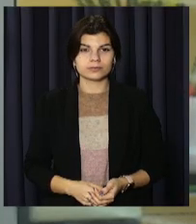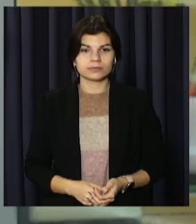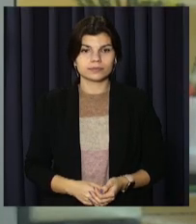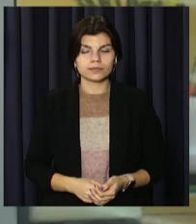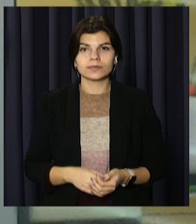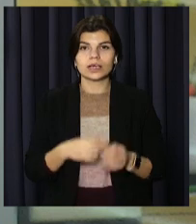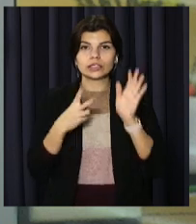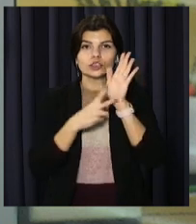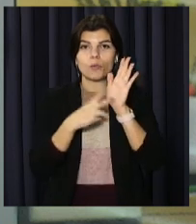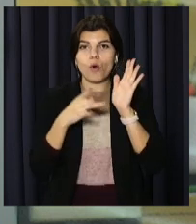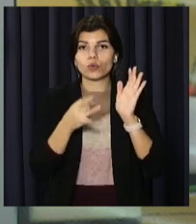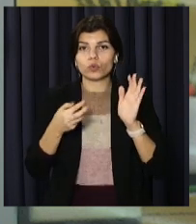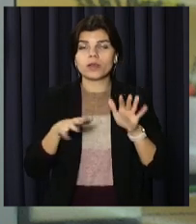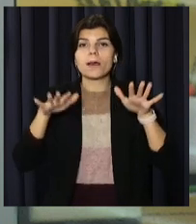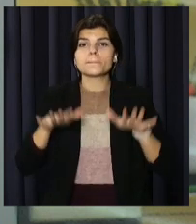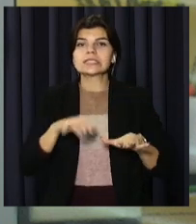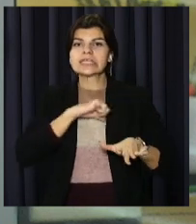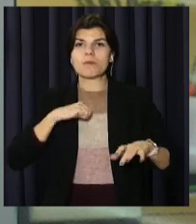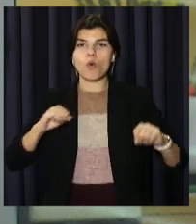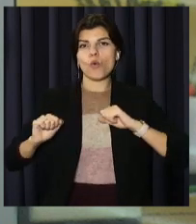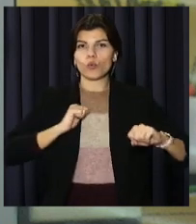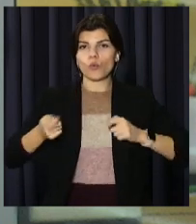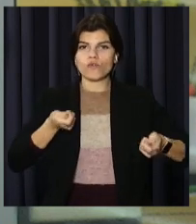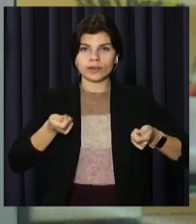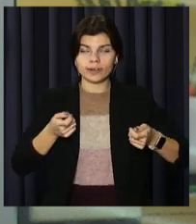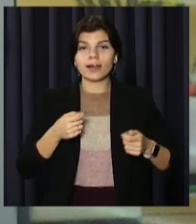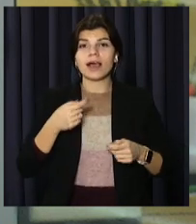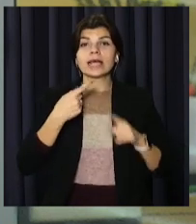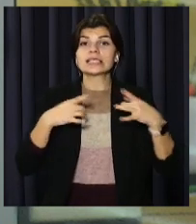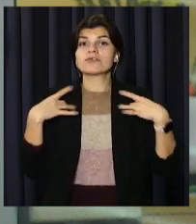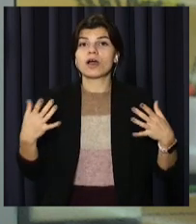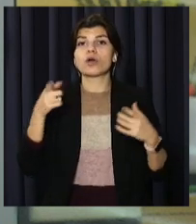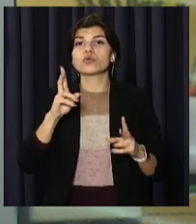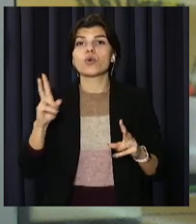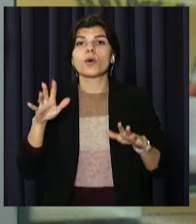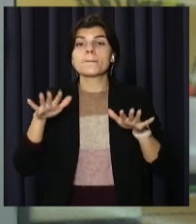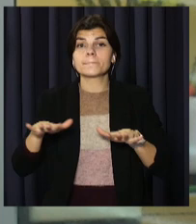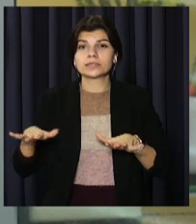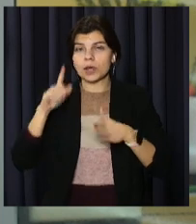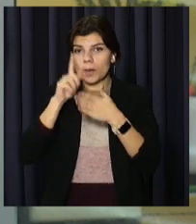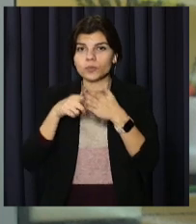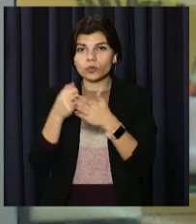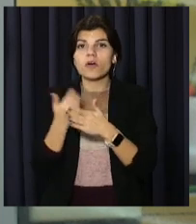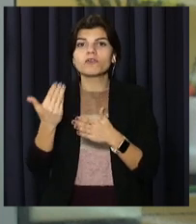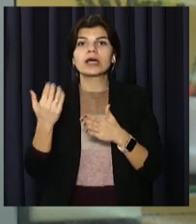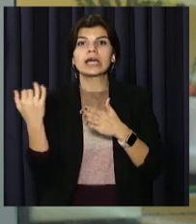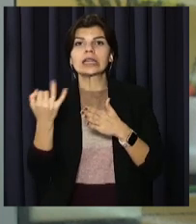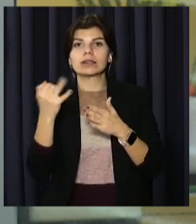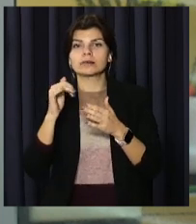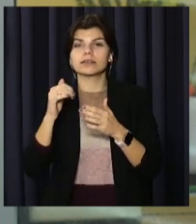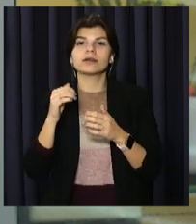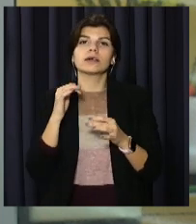Сьомого грудня в Україні День місцевого самоврядування. Це свято тих, кому люди на місцях довірили представляти їхні інтереси